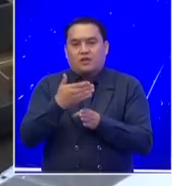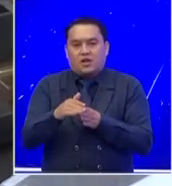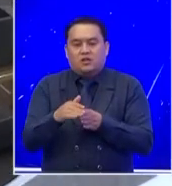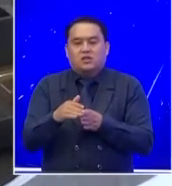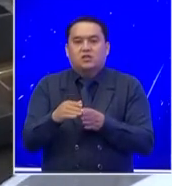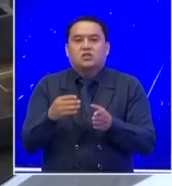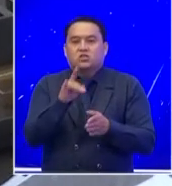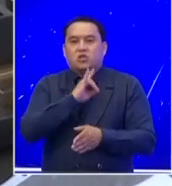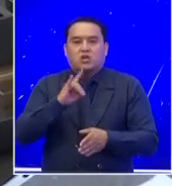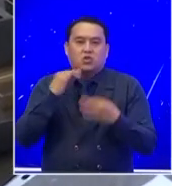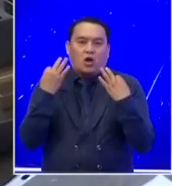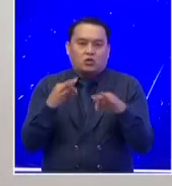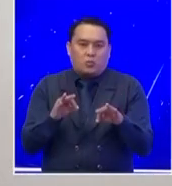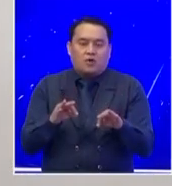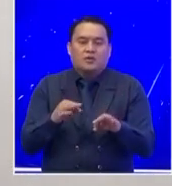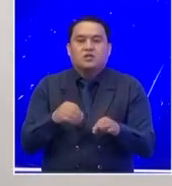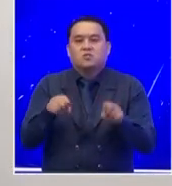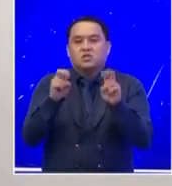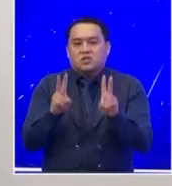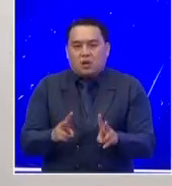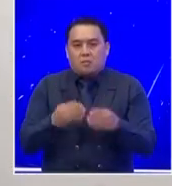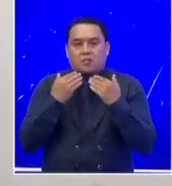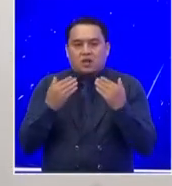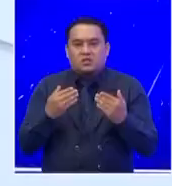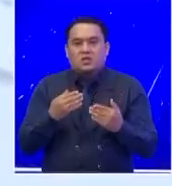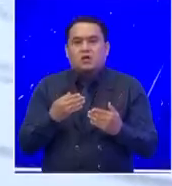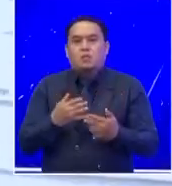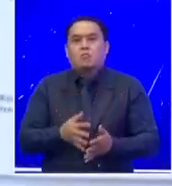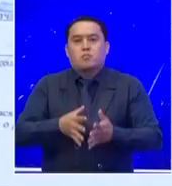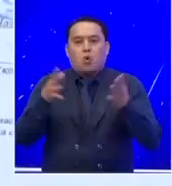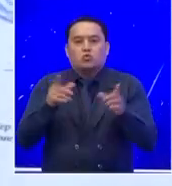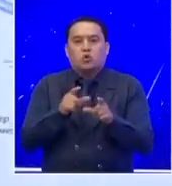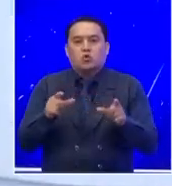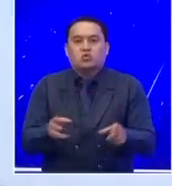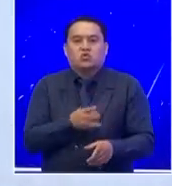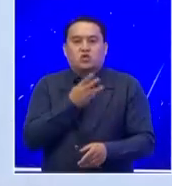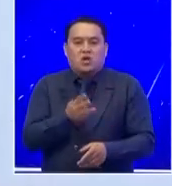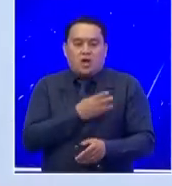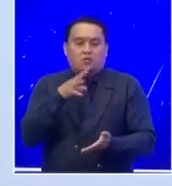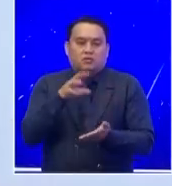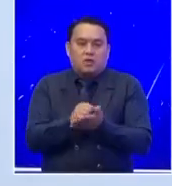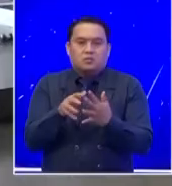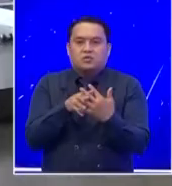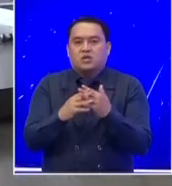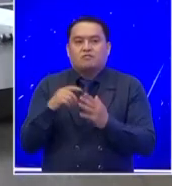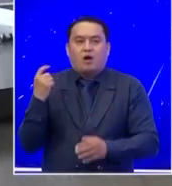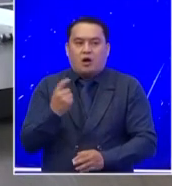Займ женщине одобрили. По словам специалистов, в последнее время все большее количество граждан желает заняться сельским хозяйством.